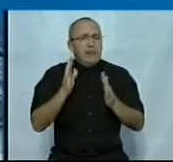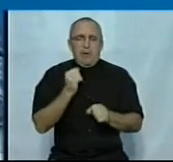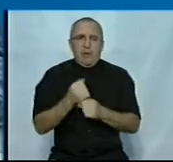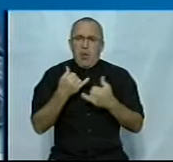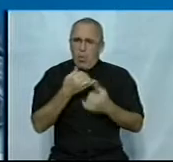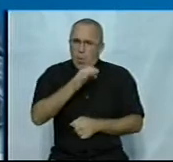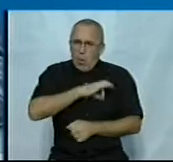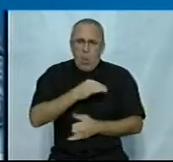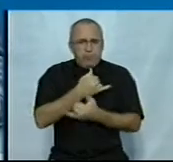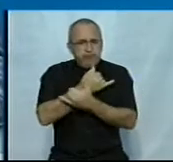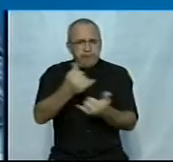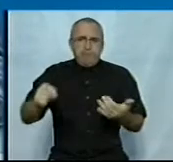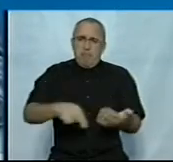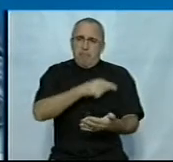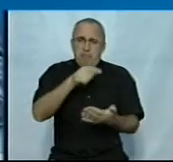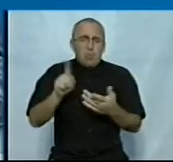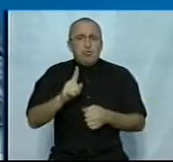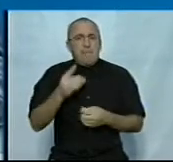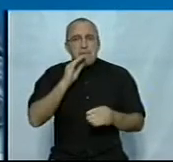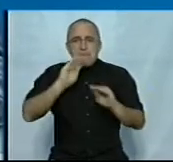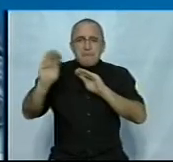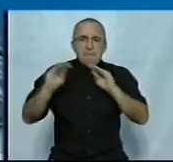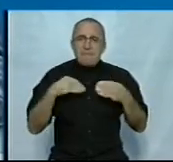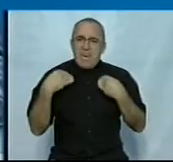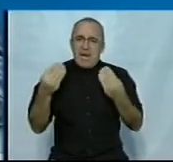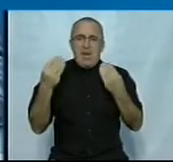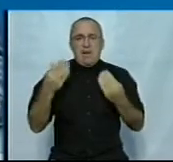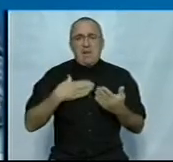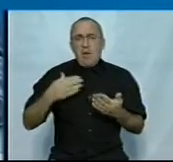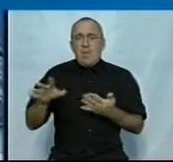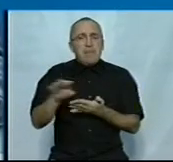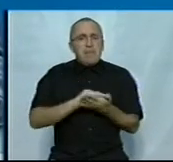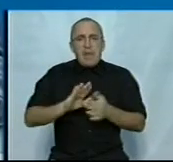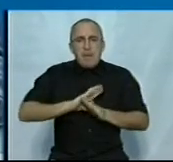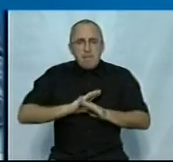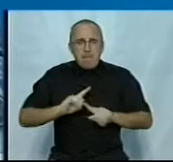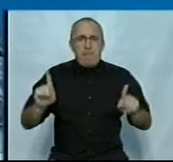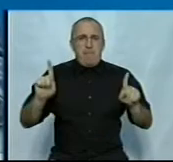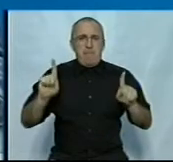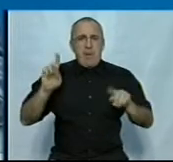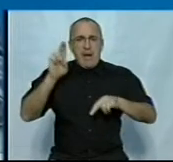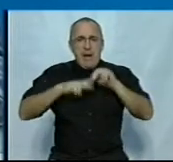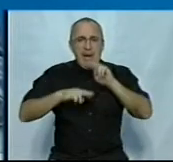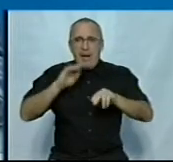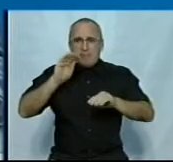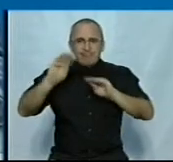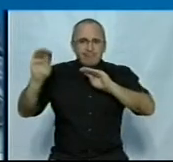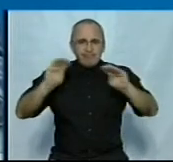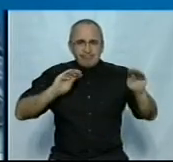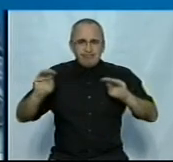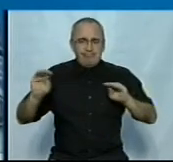на користь місту, для того, щоб прикрасити нашу неповторну архітектуру і для того,